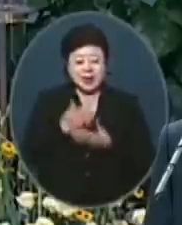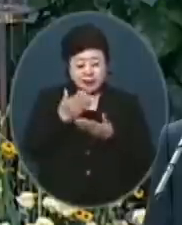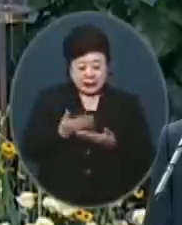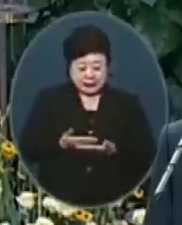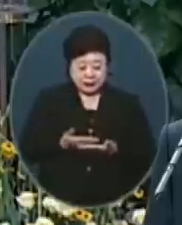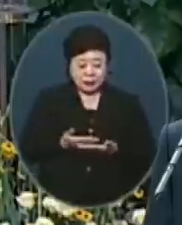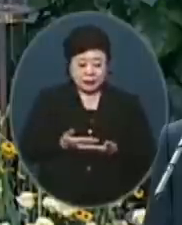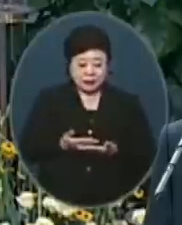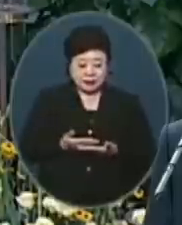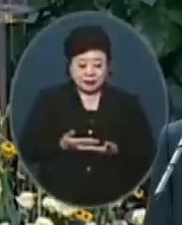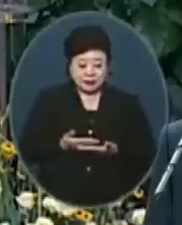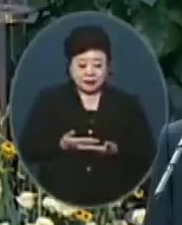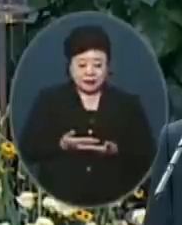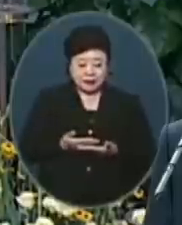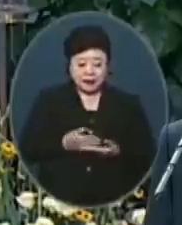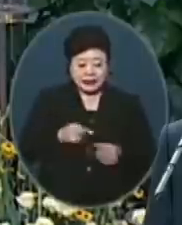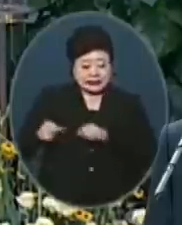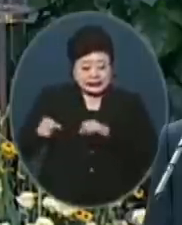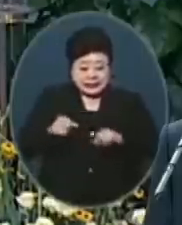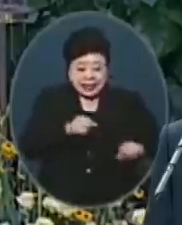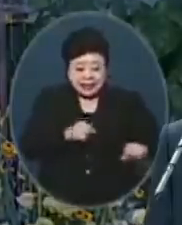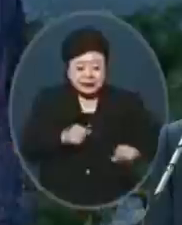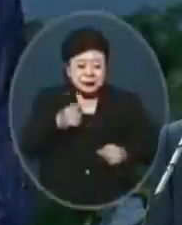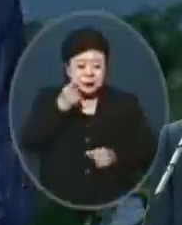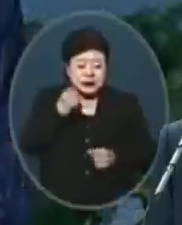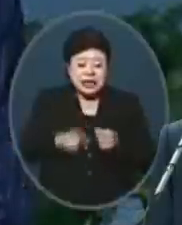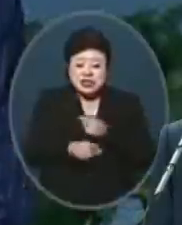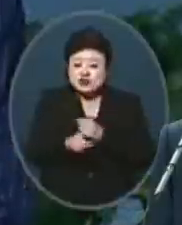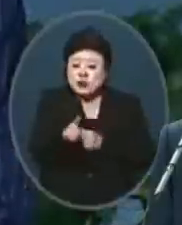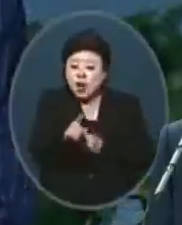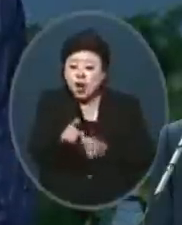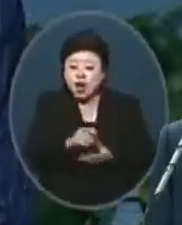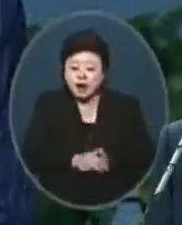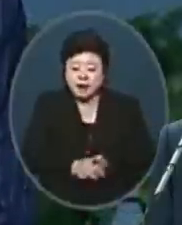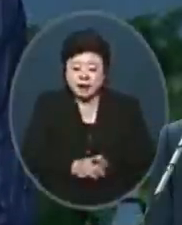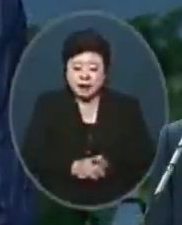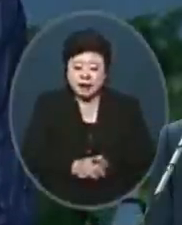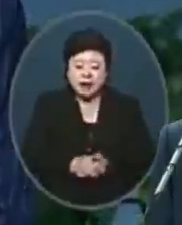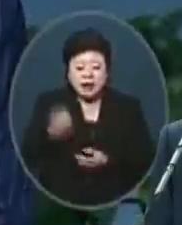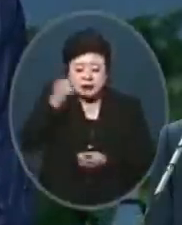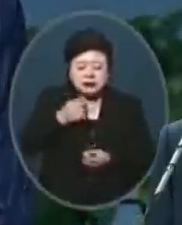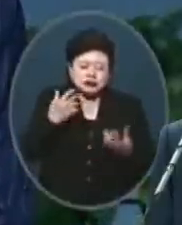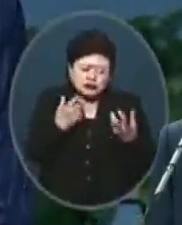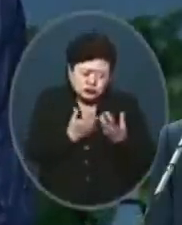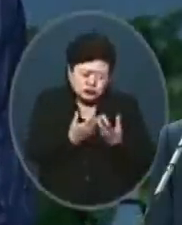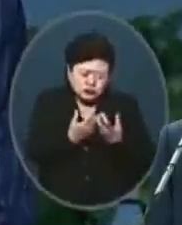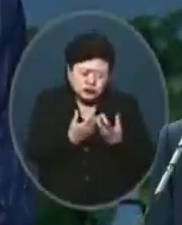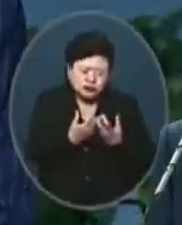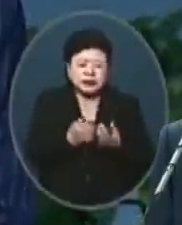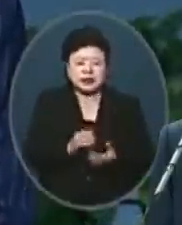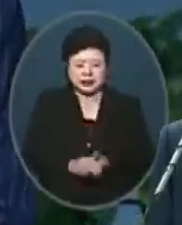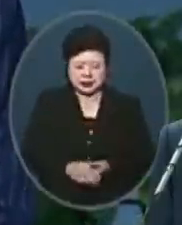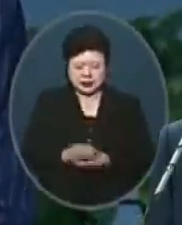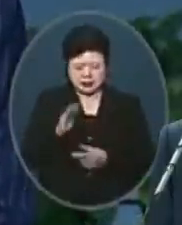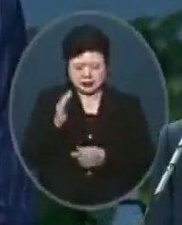받아서 시행을 하지 못하는 이유는 성령으로 충만해서